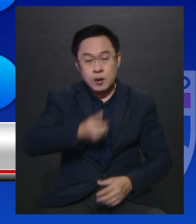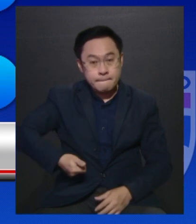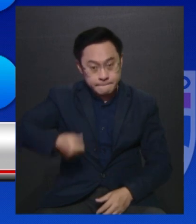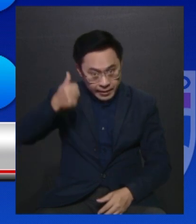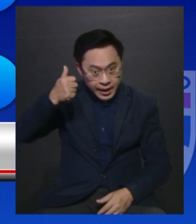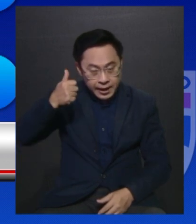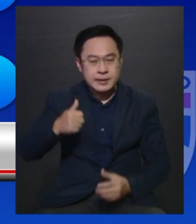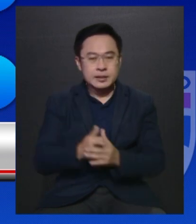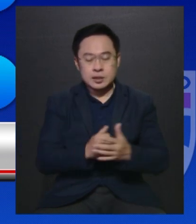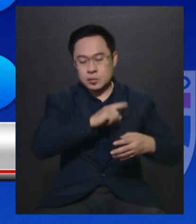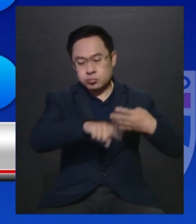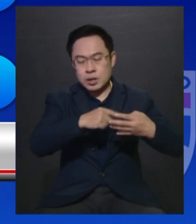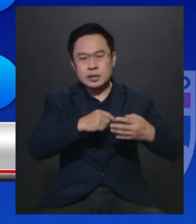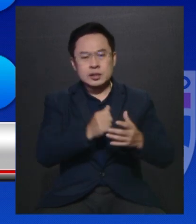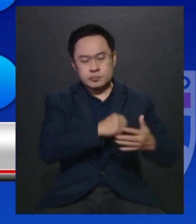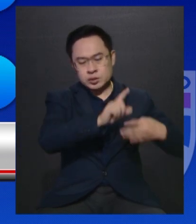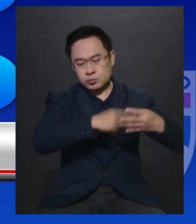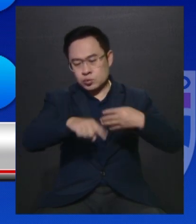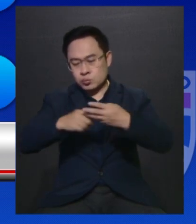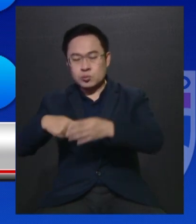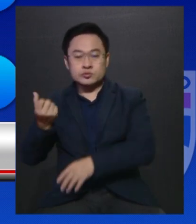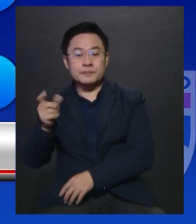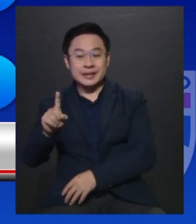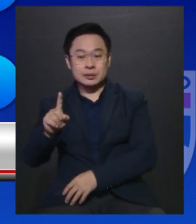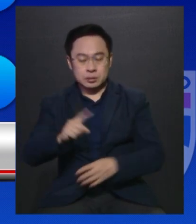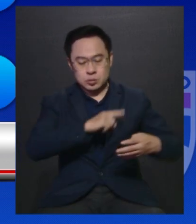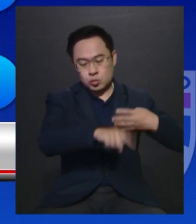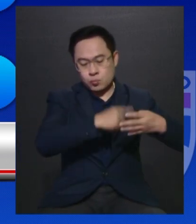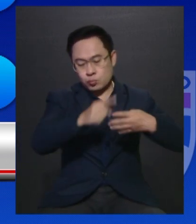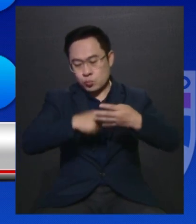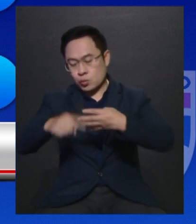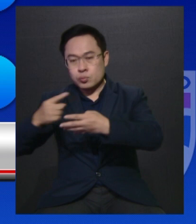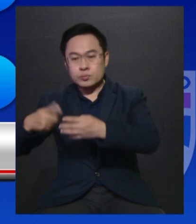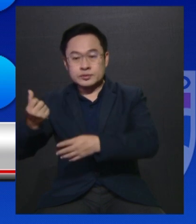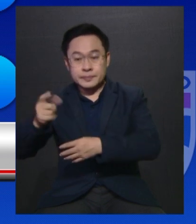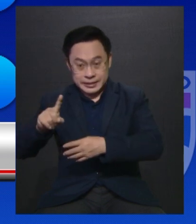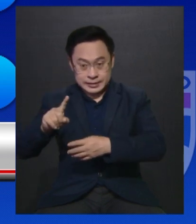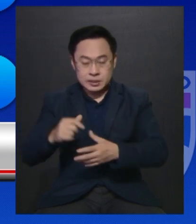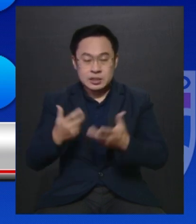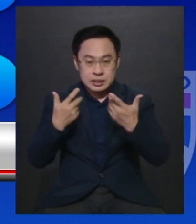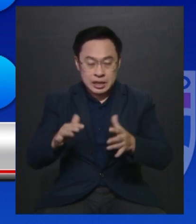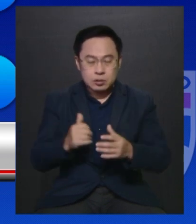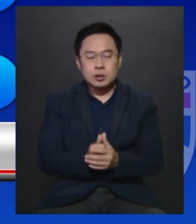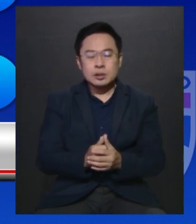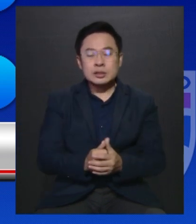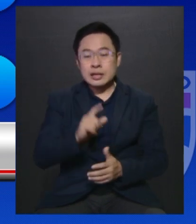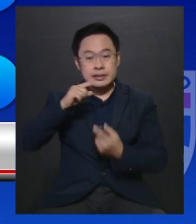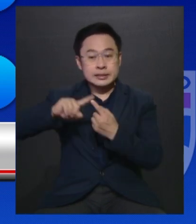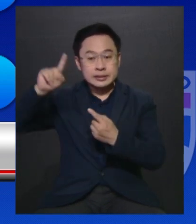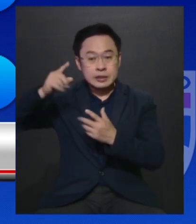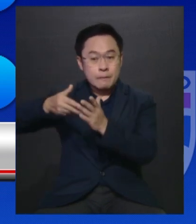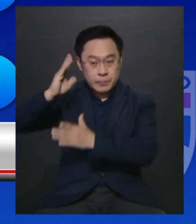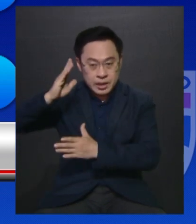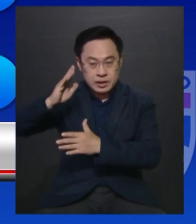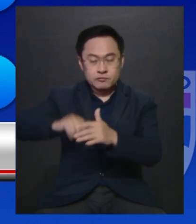งขันครั้งนี้เขาจะเอาแชมป์กลุ่ม11ทีม11กลุ่มเนี่ยเข้ารอบไปก่อนส่วนอันดับ2เนี่ยก็ดีที่สุด4จาก11เข้าสู่รอบต่อไป